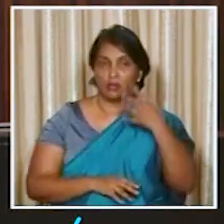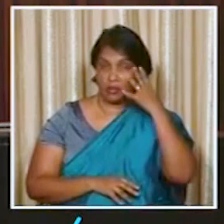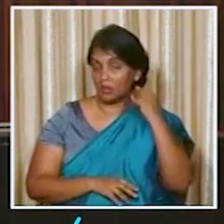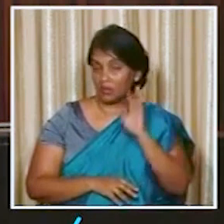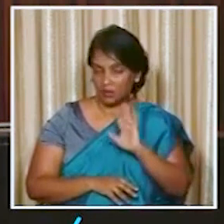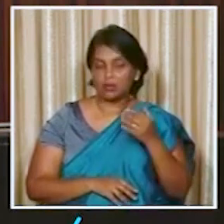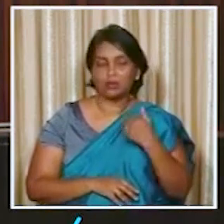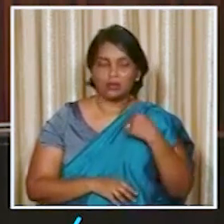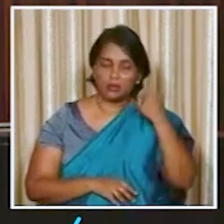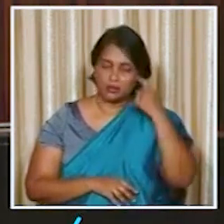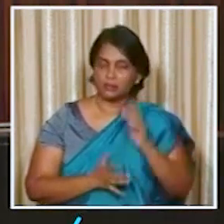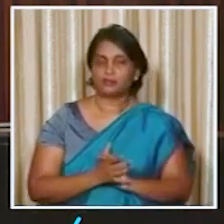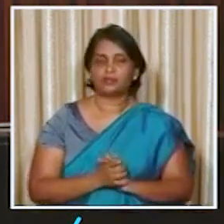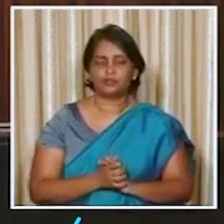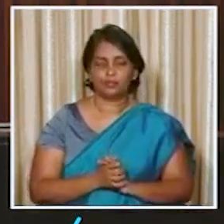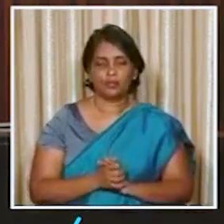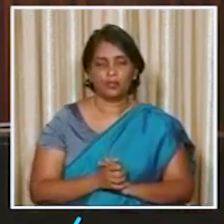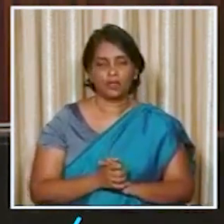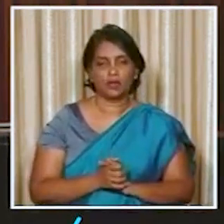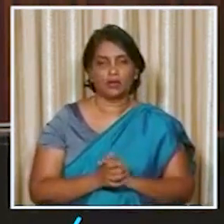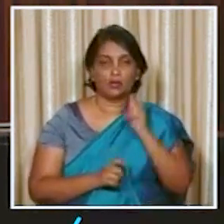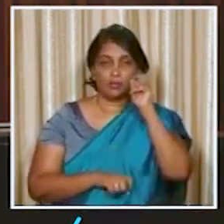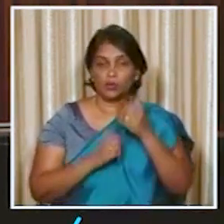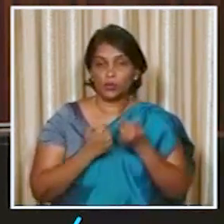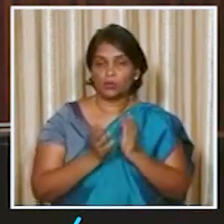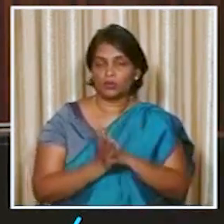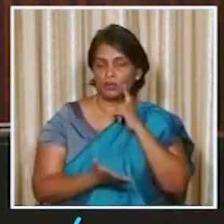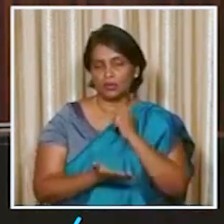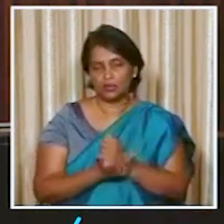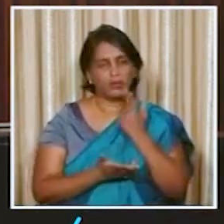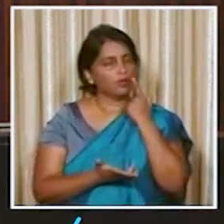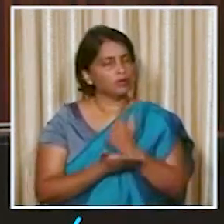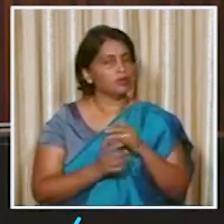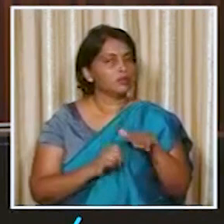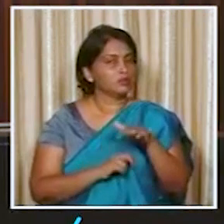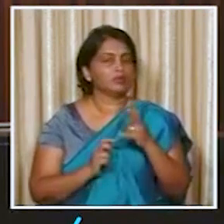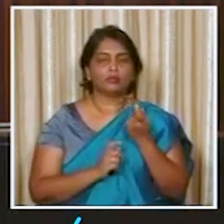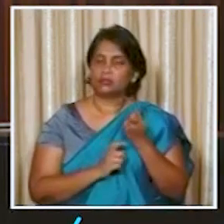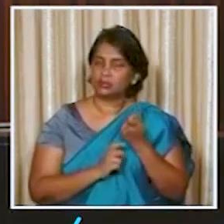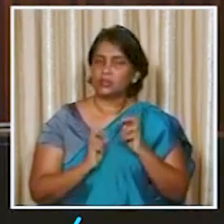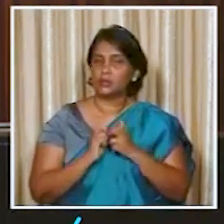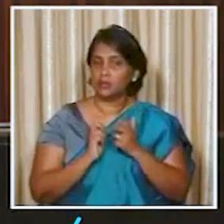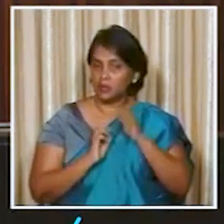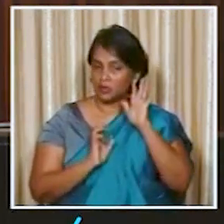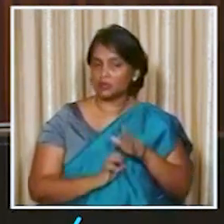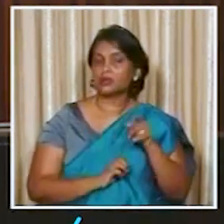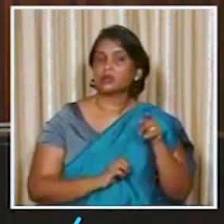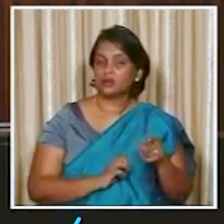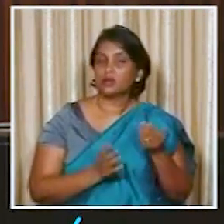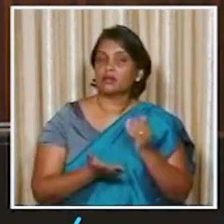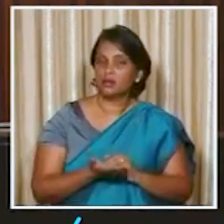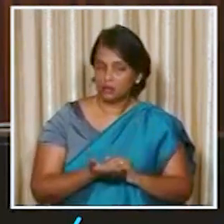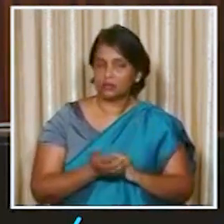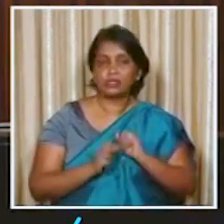නැතයි මම සිතමි පුරවැසියන් තමන්ට දරාගත නොහැකි දුෂ්කර සමාජ ආර්ථික තත්වයන් නිසා නැවත